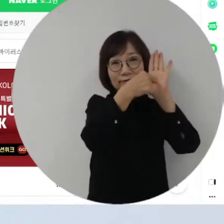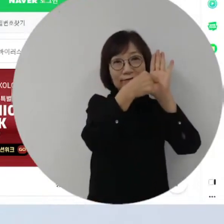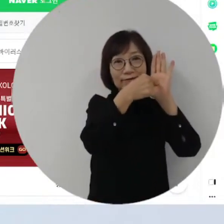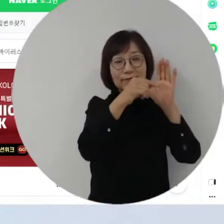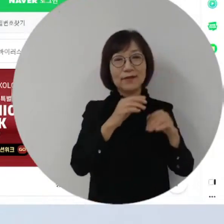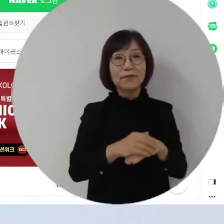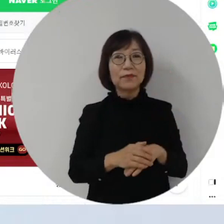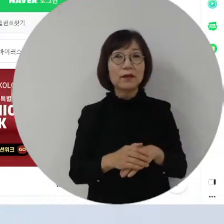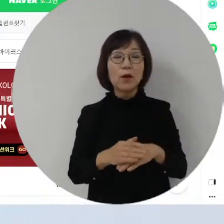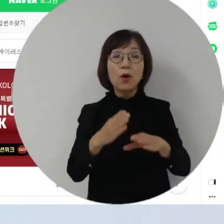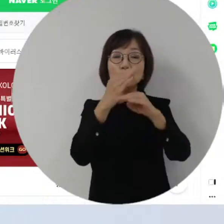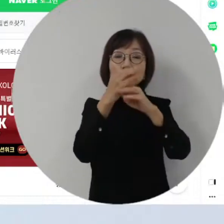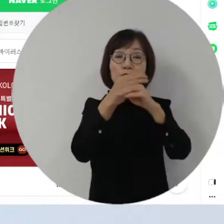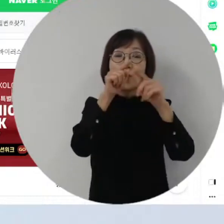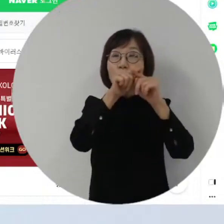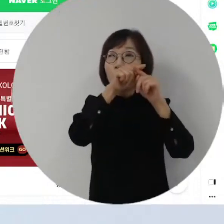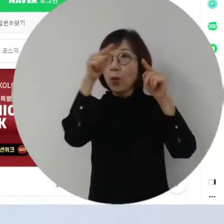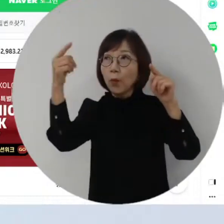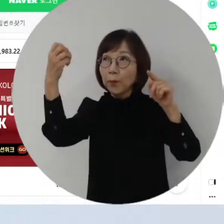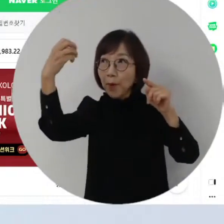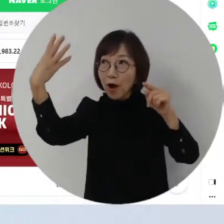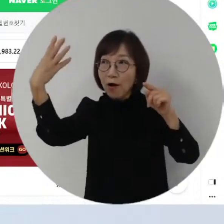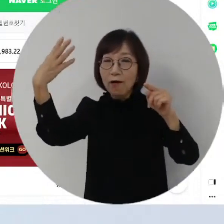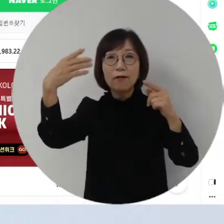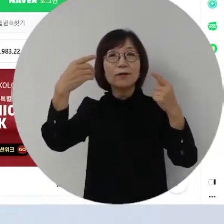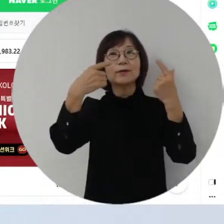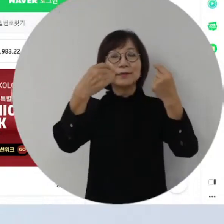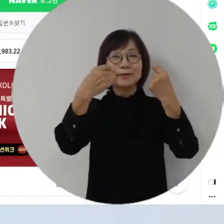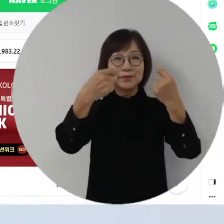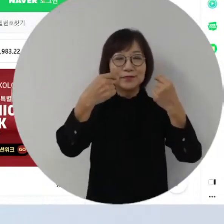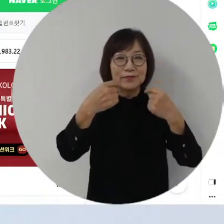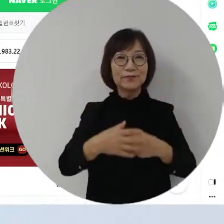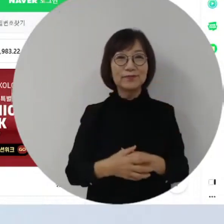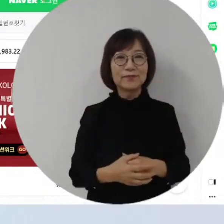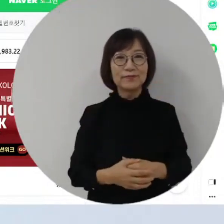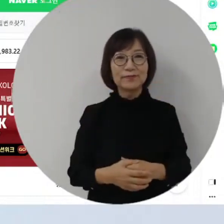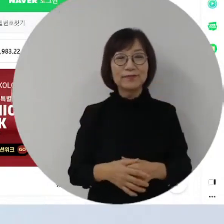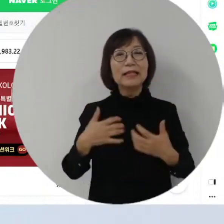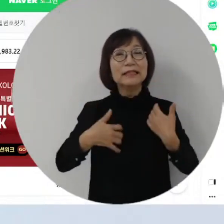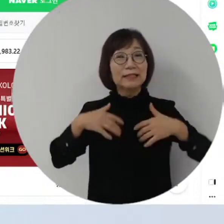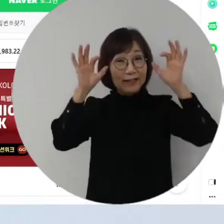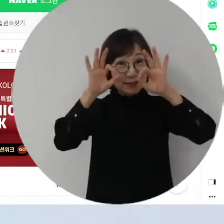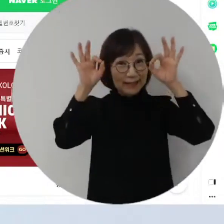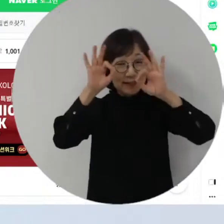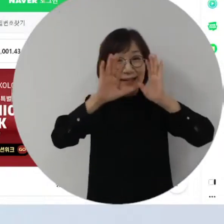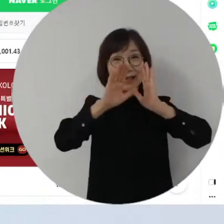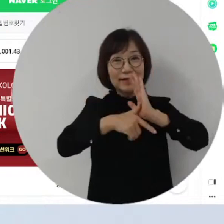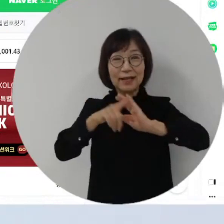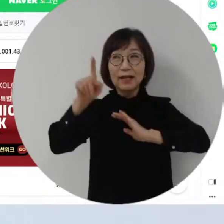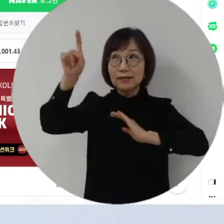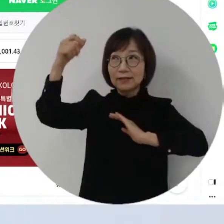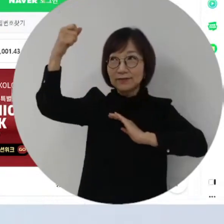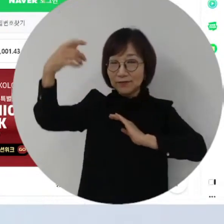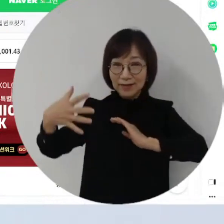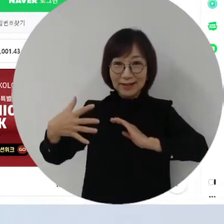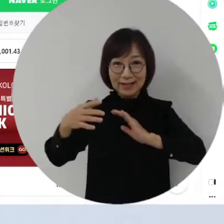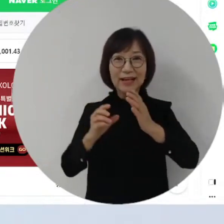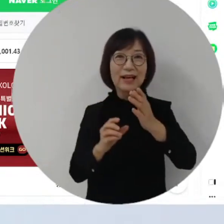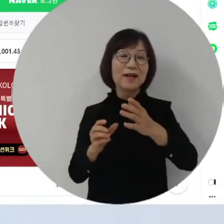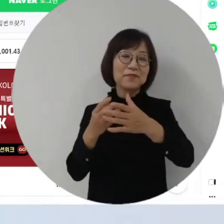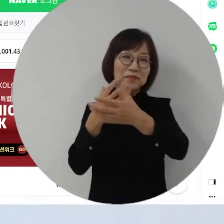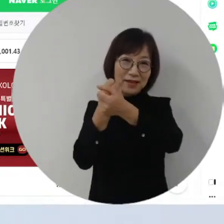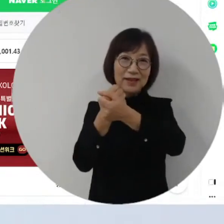주소 입력줄 끝에 별 표시 있는 것도 똑같아요. 별 즐겨찾기 할 때 클릭해주는 부분.